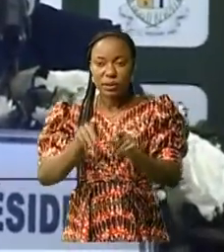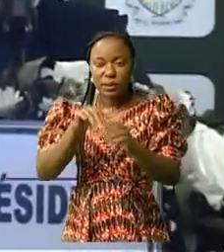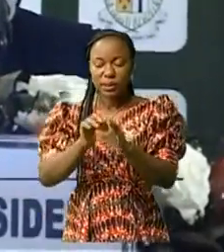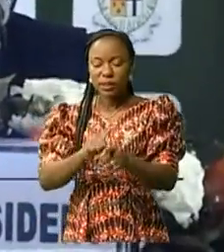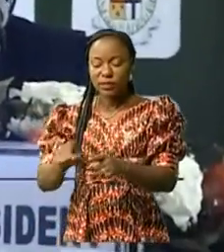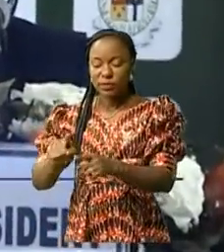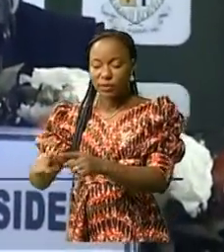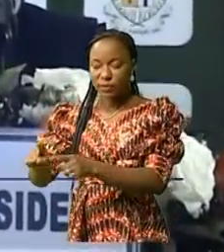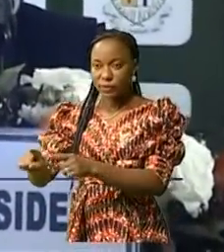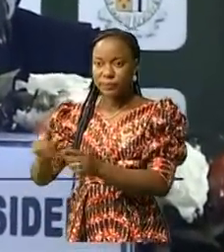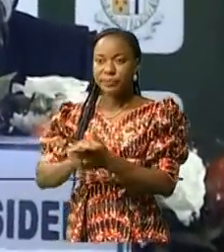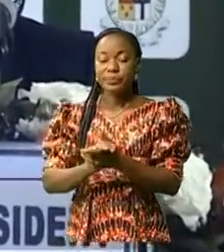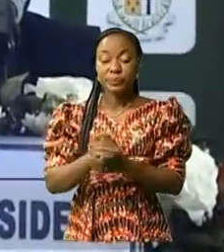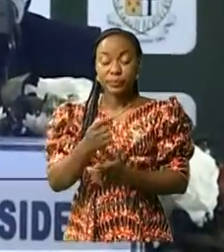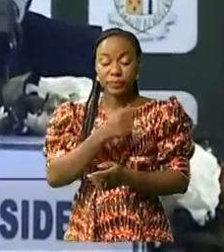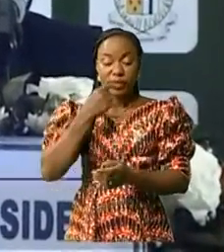j'avais